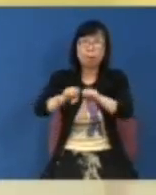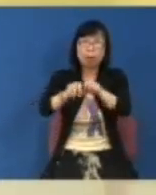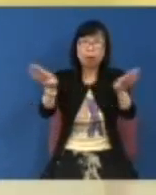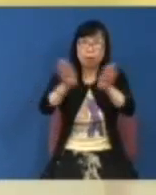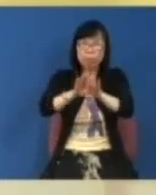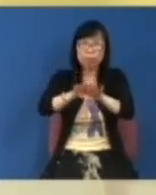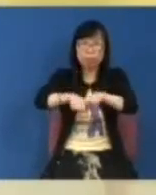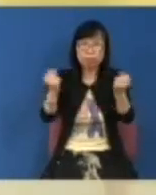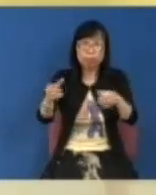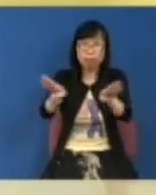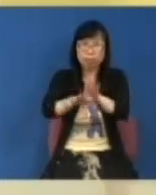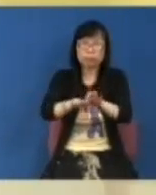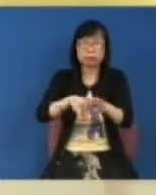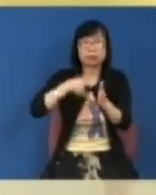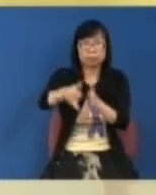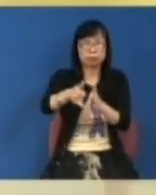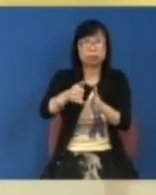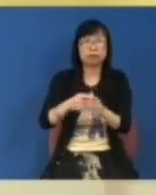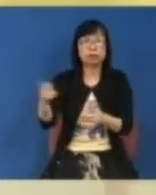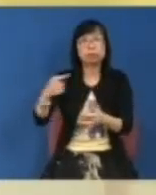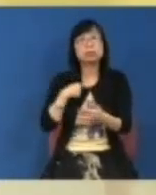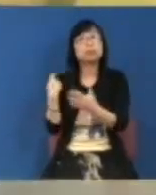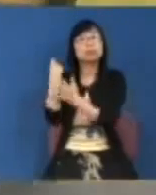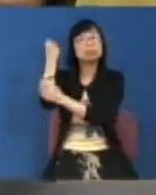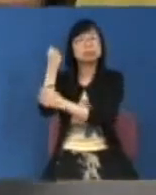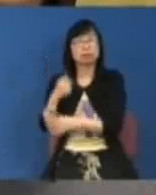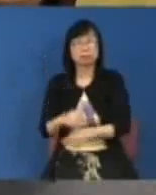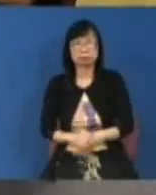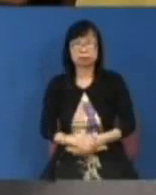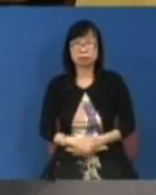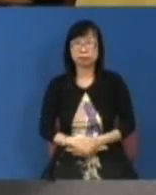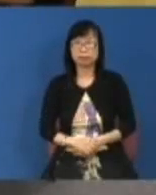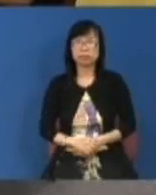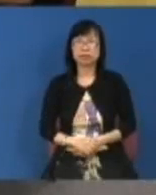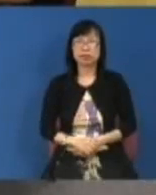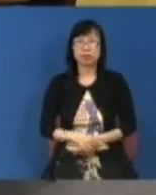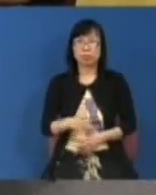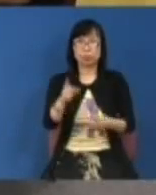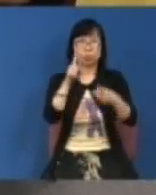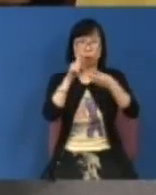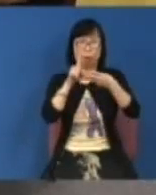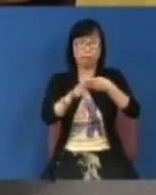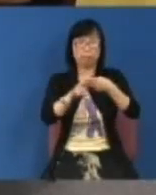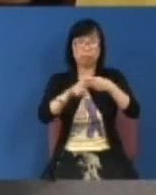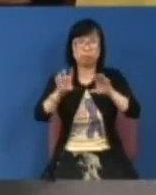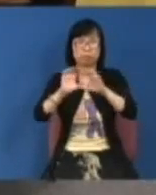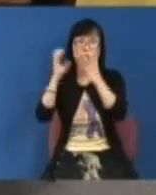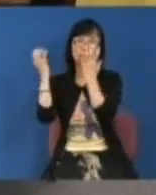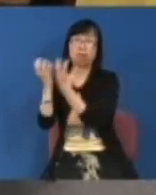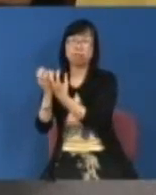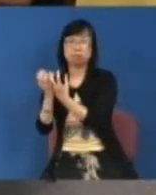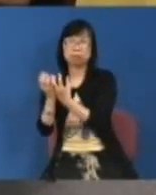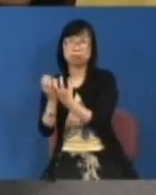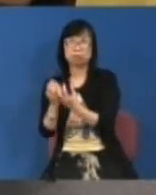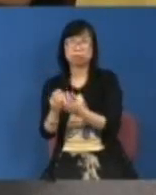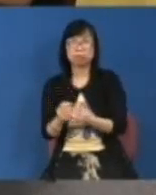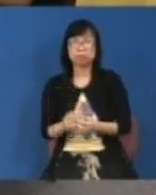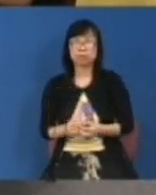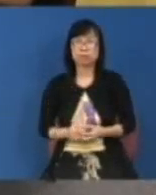抗爭？我真的看不到有什麼抗爭。 他跟抗爭有什麼關係？ 所以其實如果你說民主黨跟我們說這